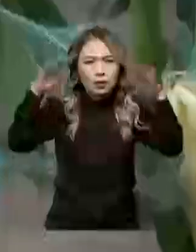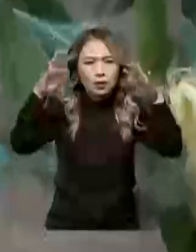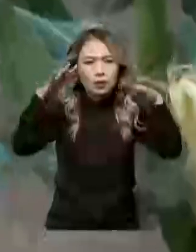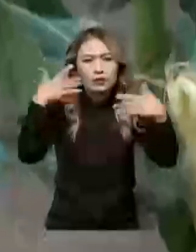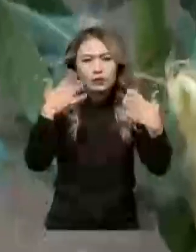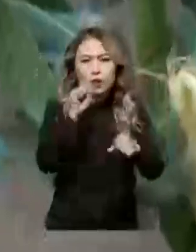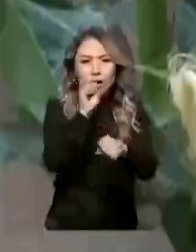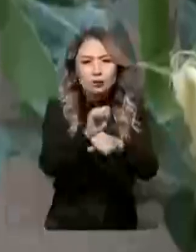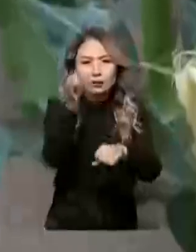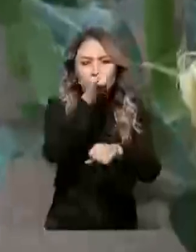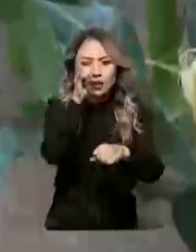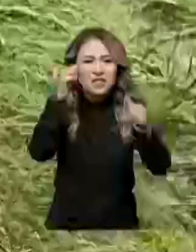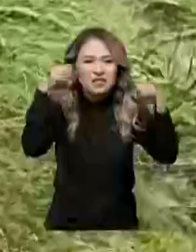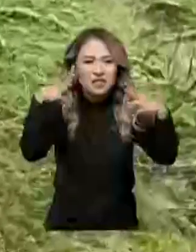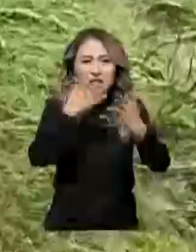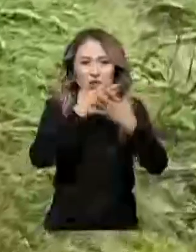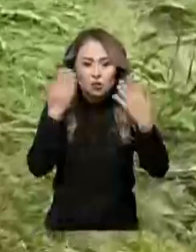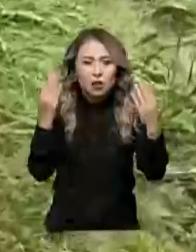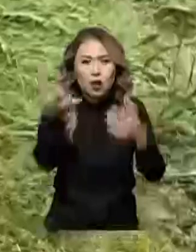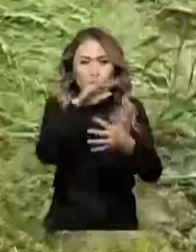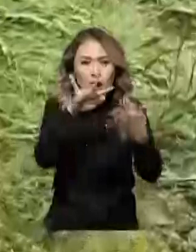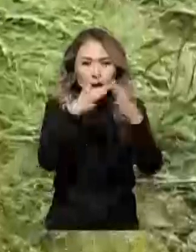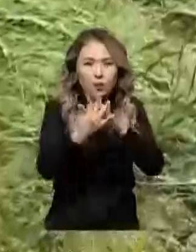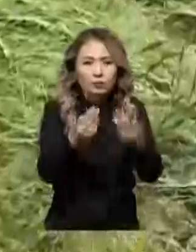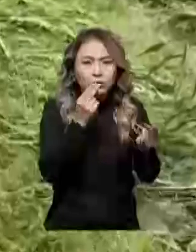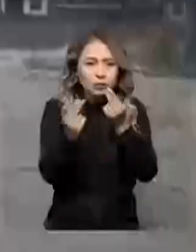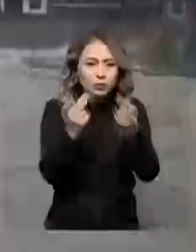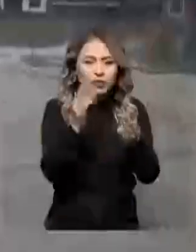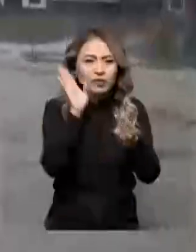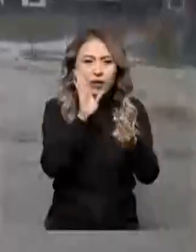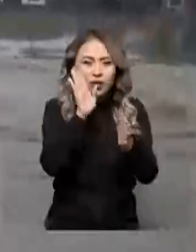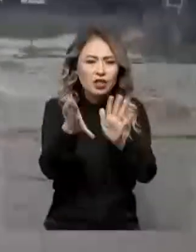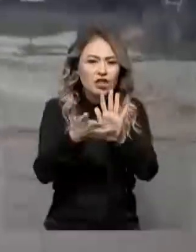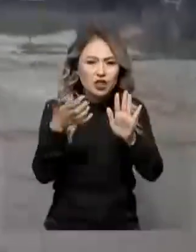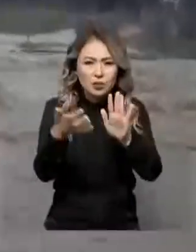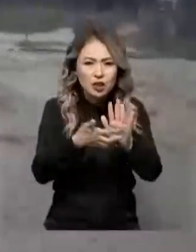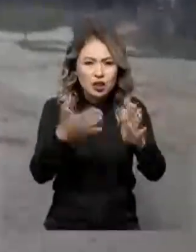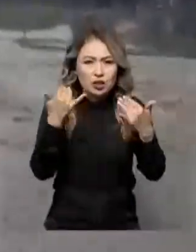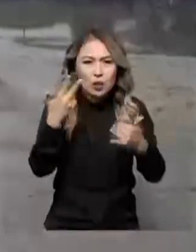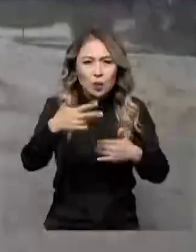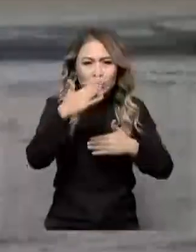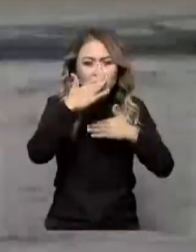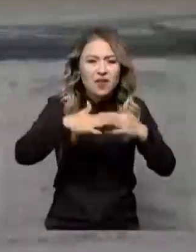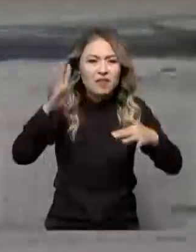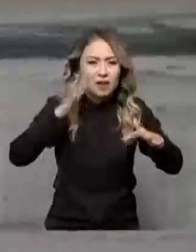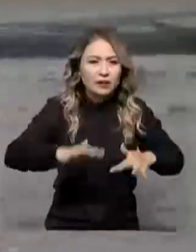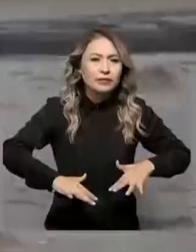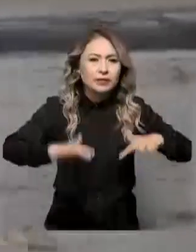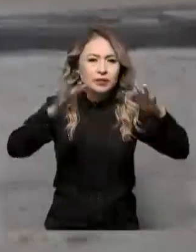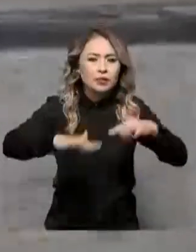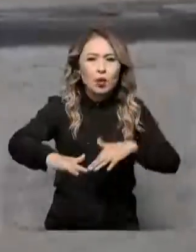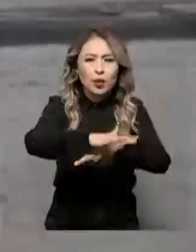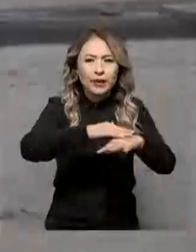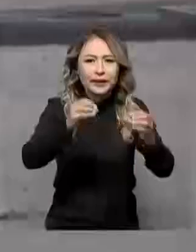төпелеп тұр. Жарық жоқ. Қоршауда қалған кей ауылдарда азық-түлік пен ауыз су жетіспей жатыр. 30-ға жуық өзен көл тасып, бойындағы